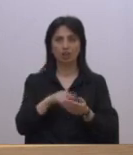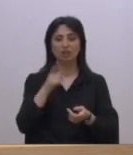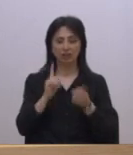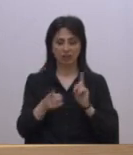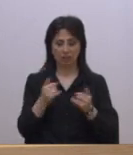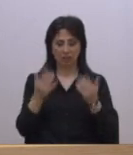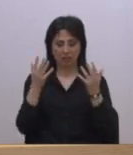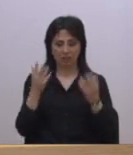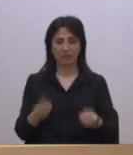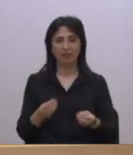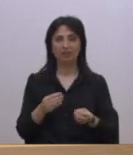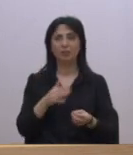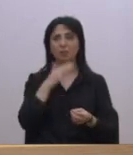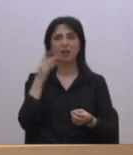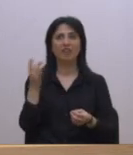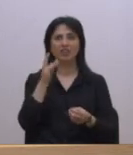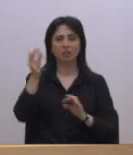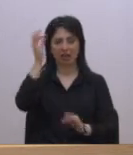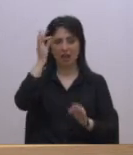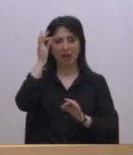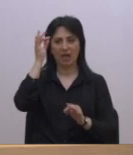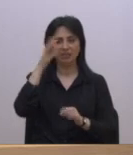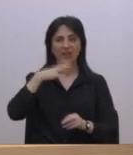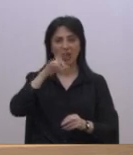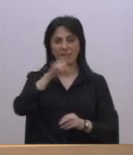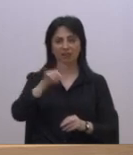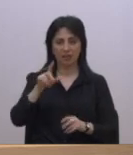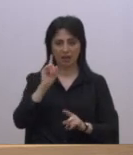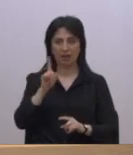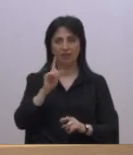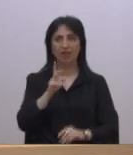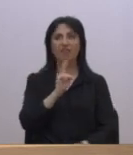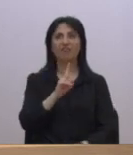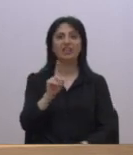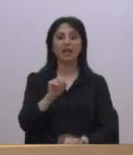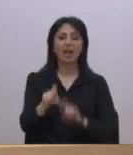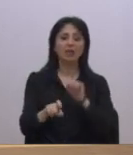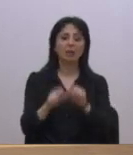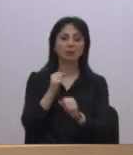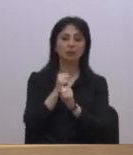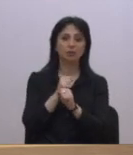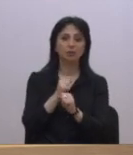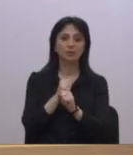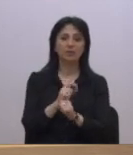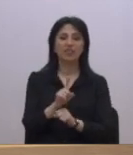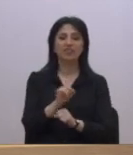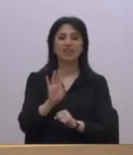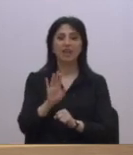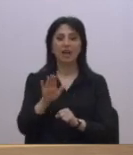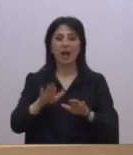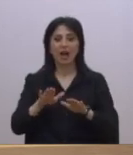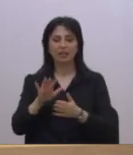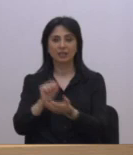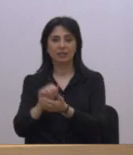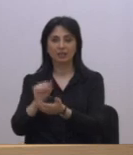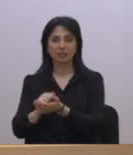ნამდვილად დღევანდელ დღეს ბევრჯერ გაიხსენებს კიდევ ქართველი ხალხი, ვინ რა ნაბიჯი გადადგა, ვინ რა პოზიცია